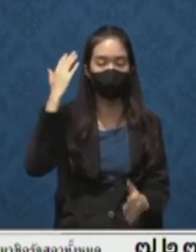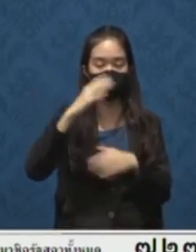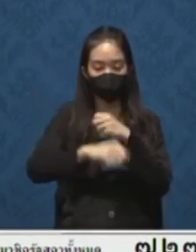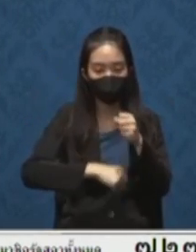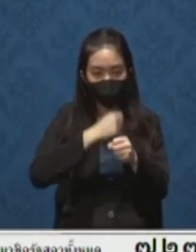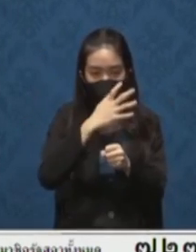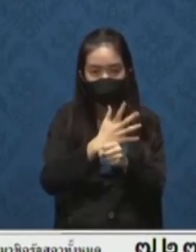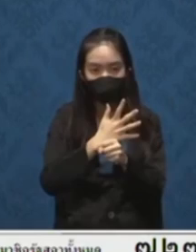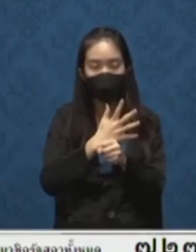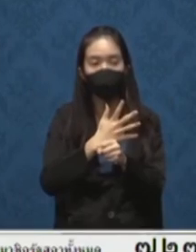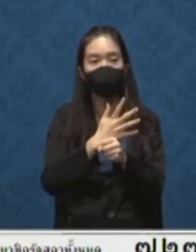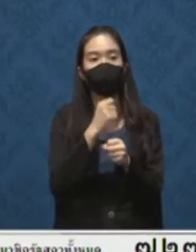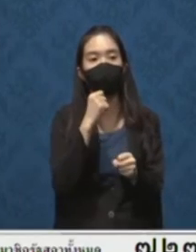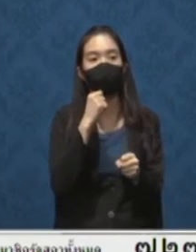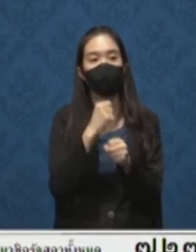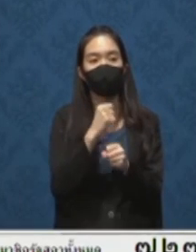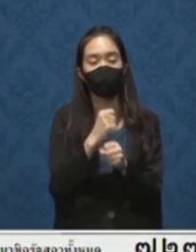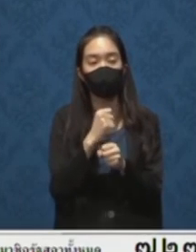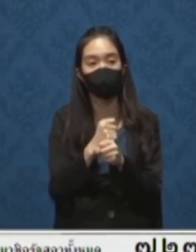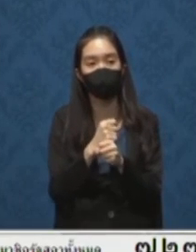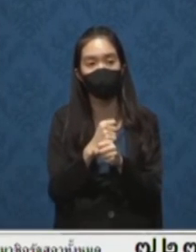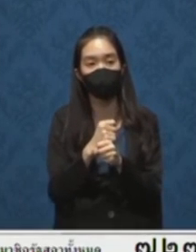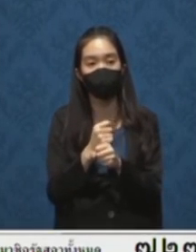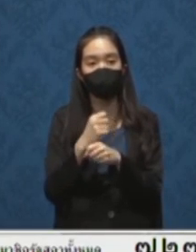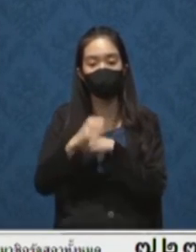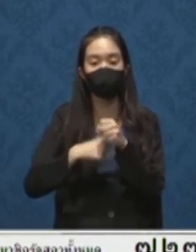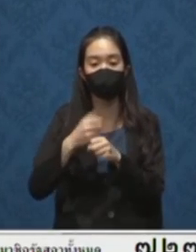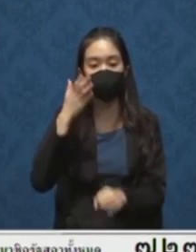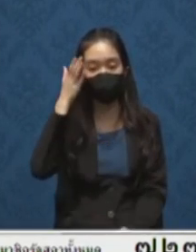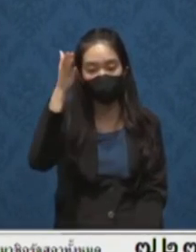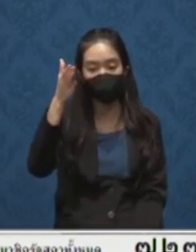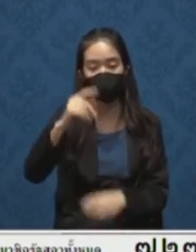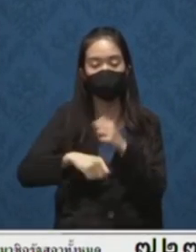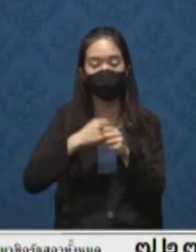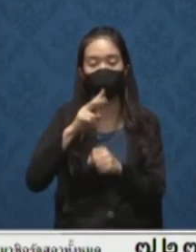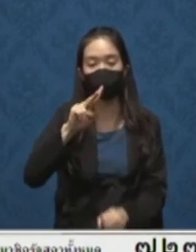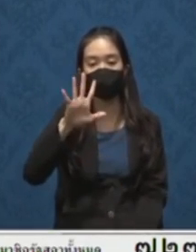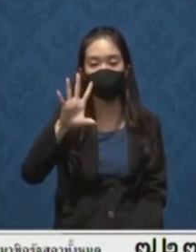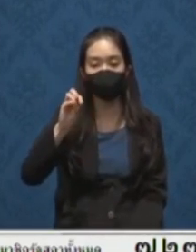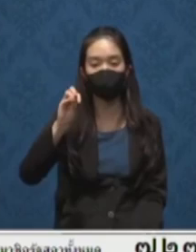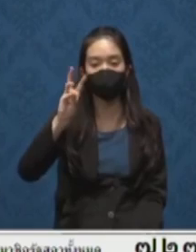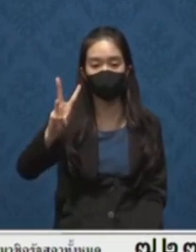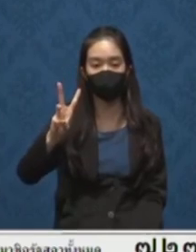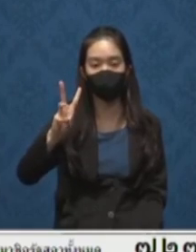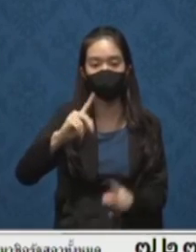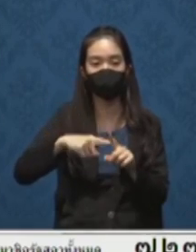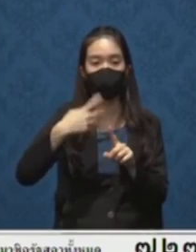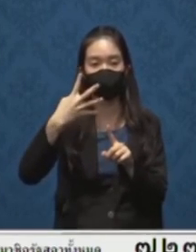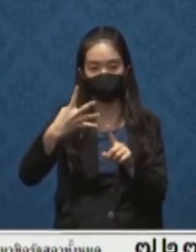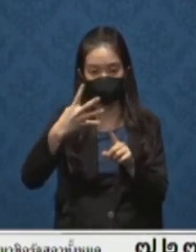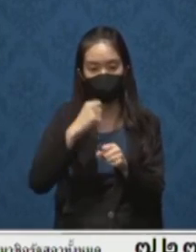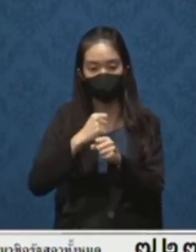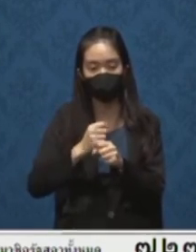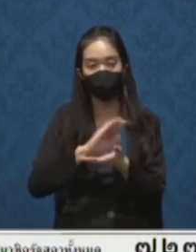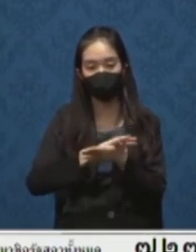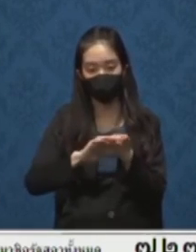จะเสร็ในราวๆ เดือนเมษายน 2566นะครับท่านสรุป